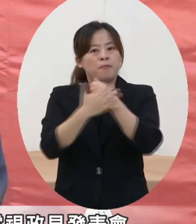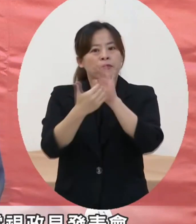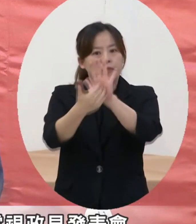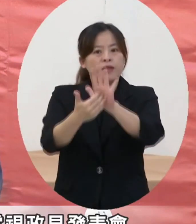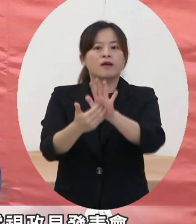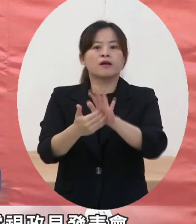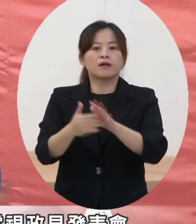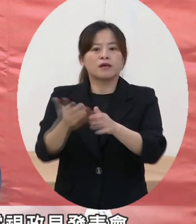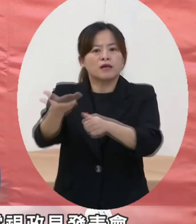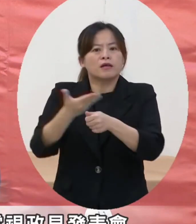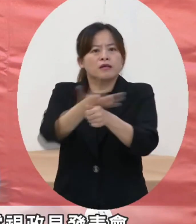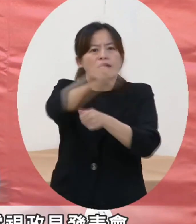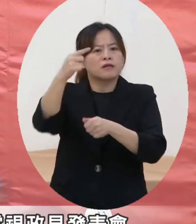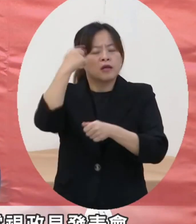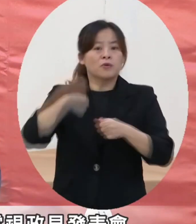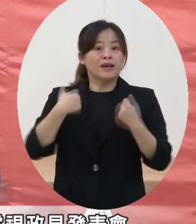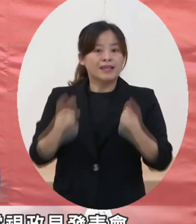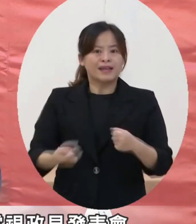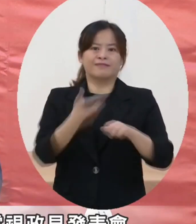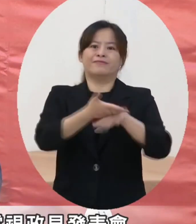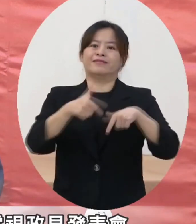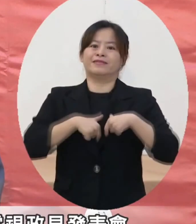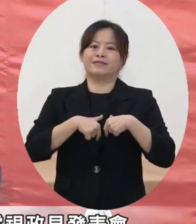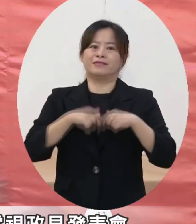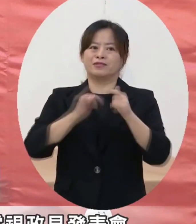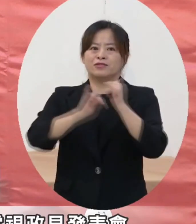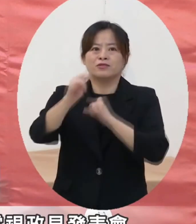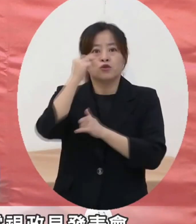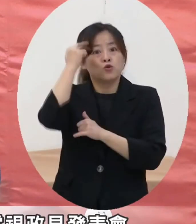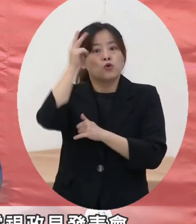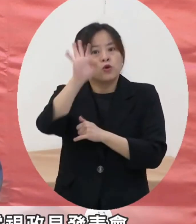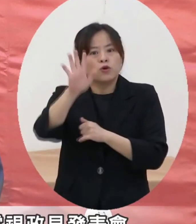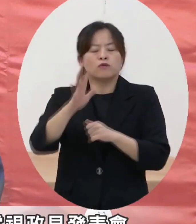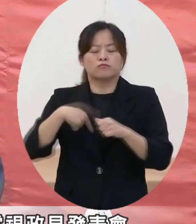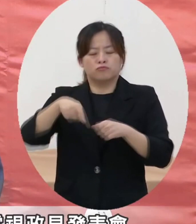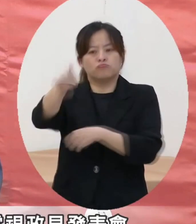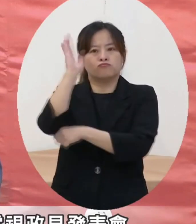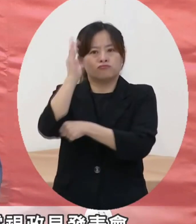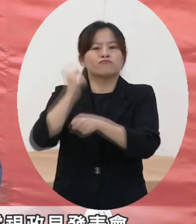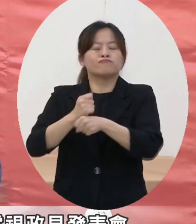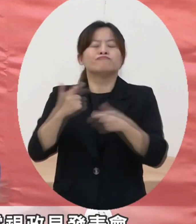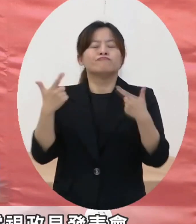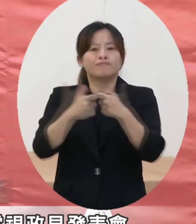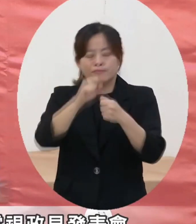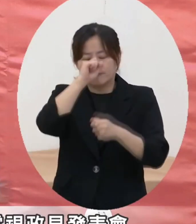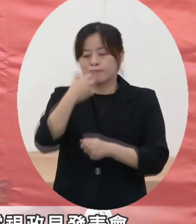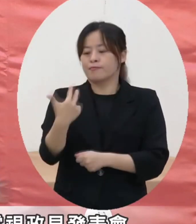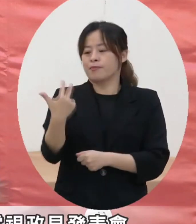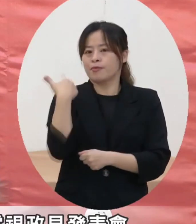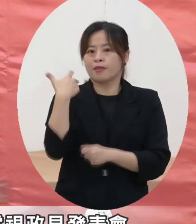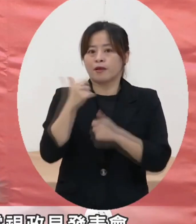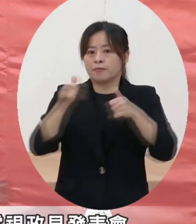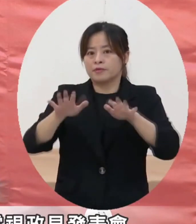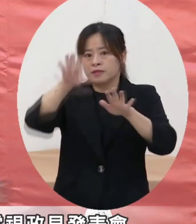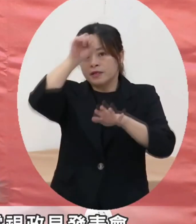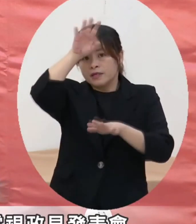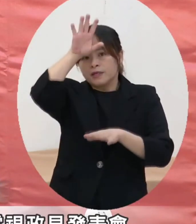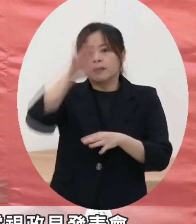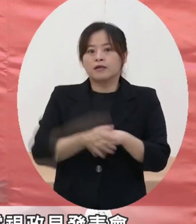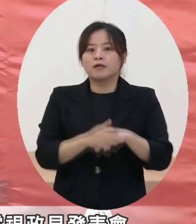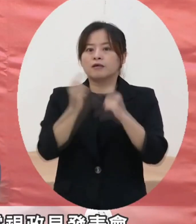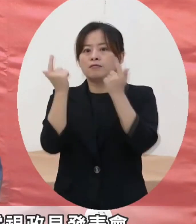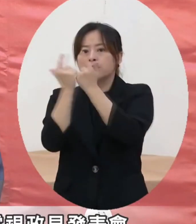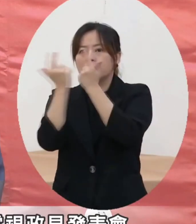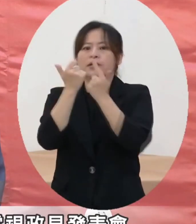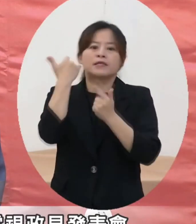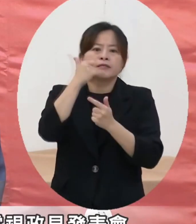感受到有我在，请放心。市民有这样的感受，从政才值得。上个礼拜，民进党的基北北桃，